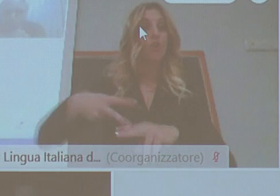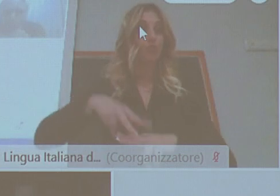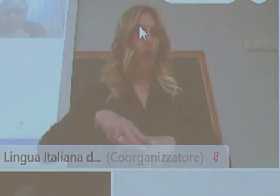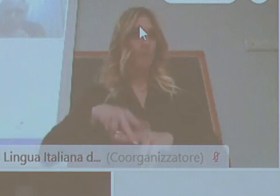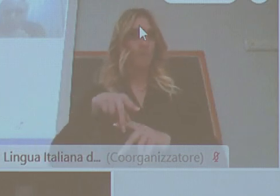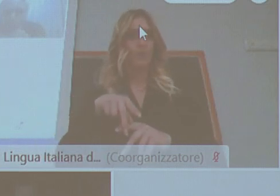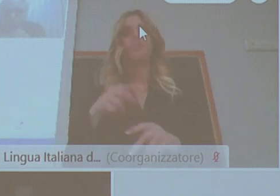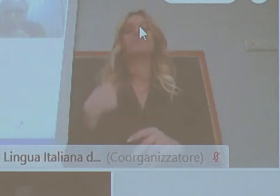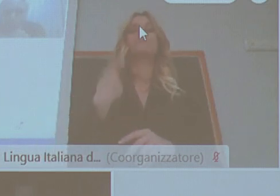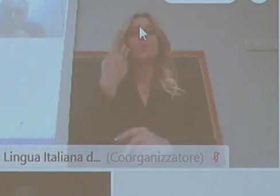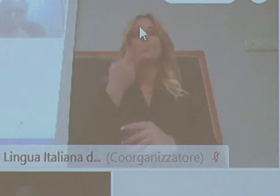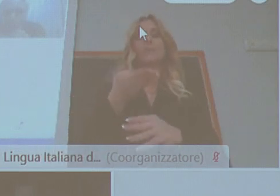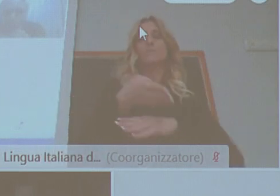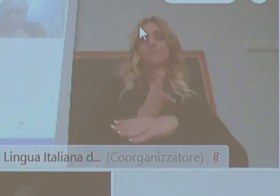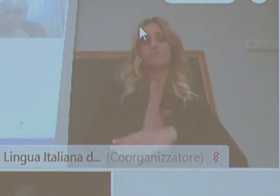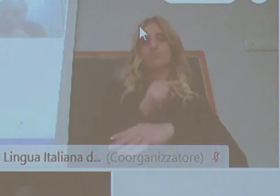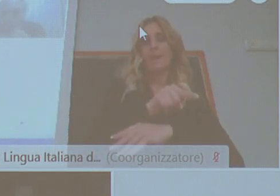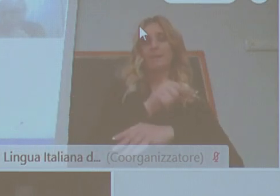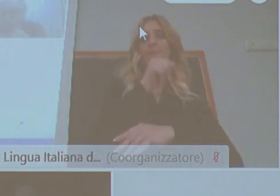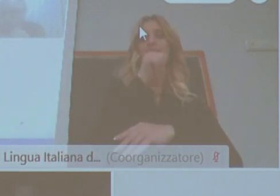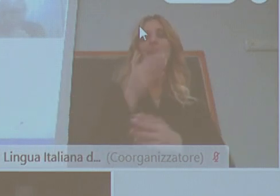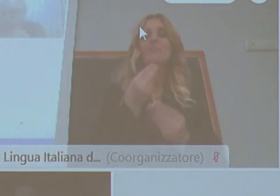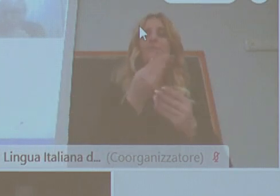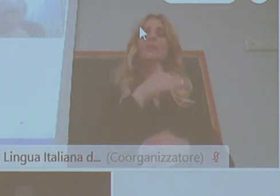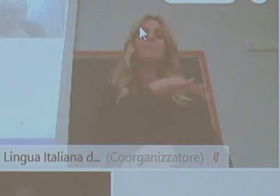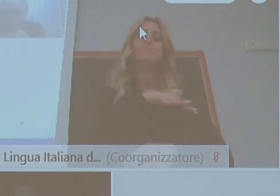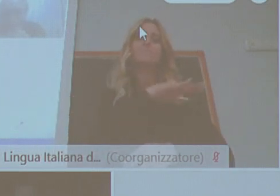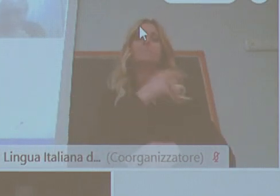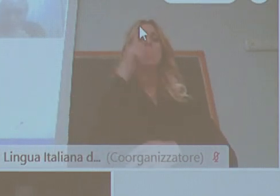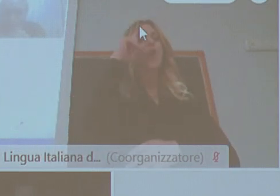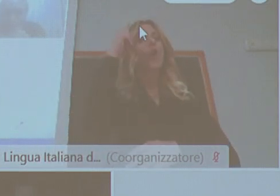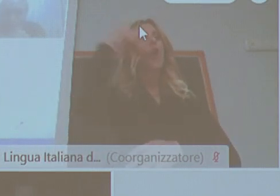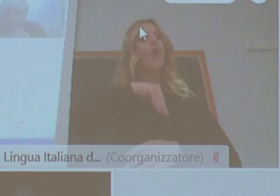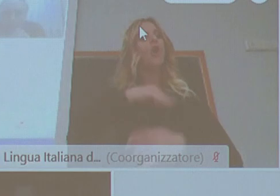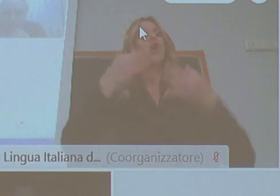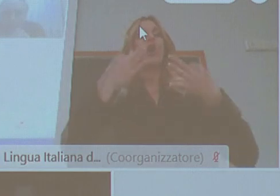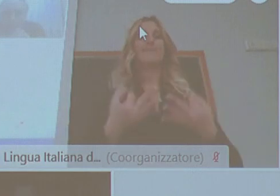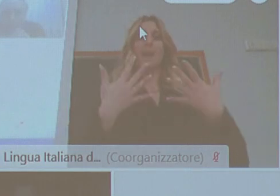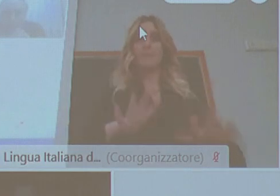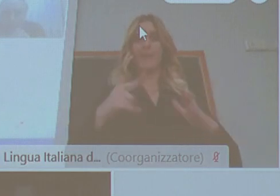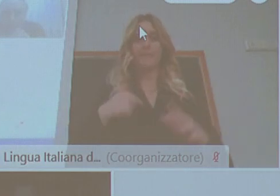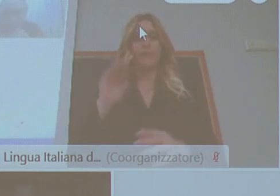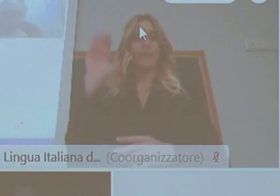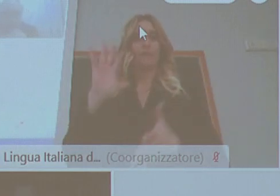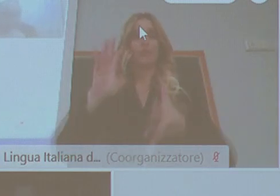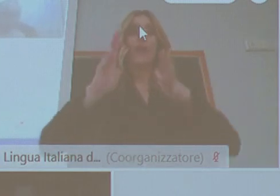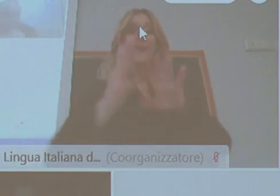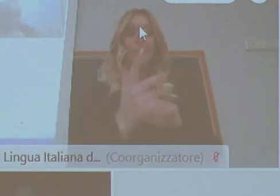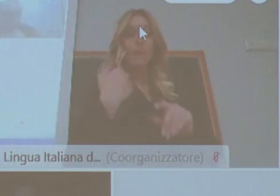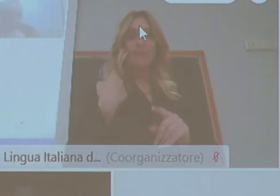Da un lato rendere i discenti consapevoli del cambiamento di paradigma a cui